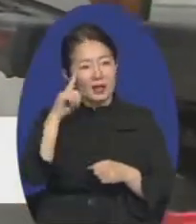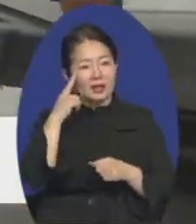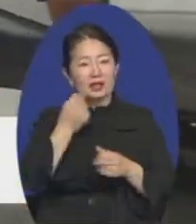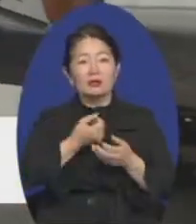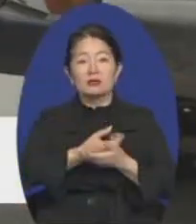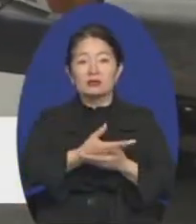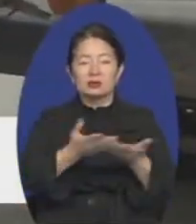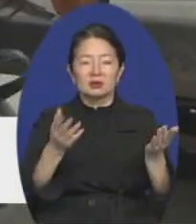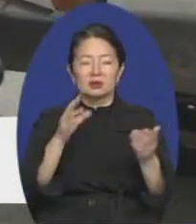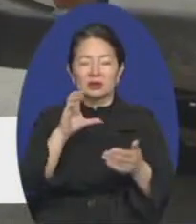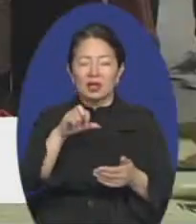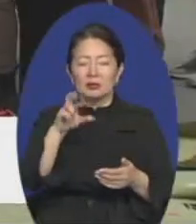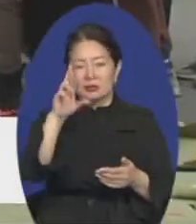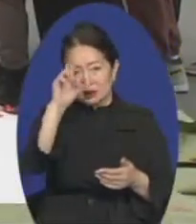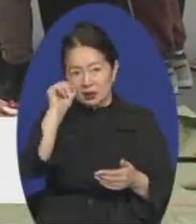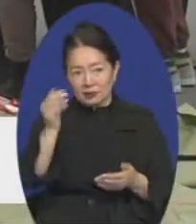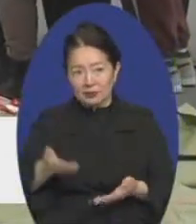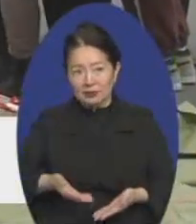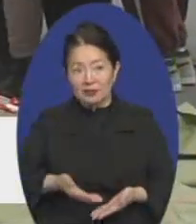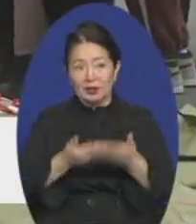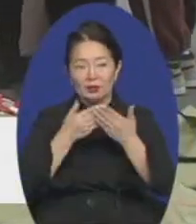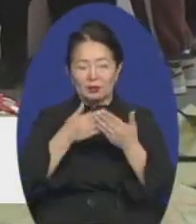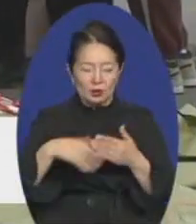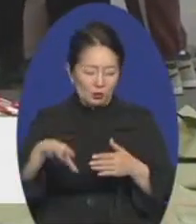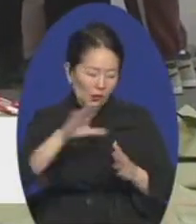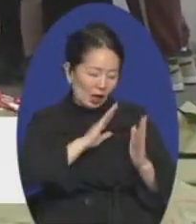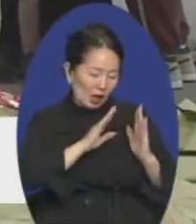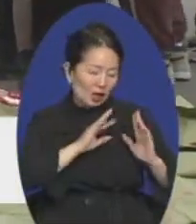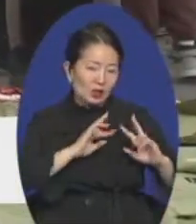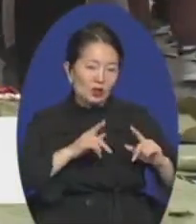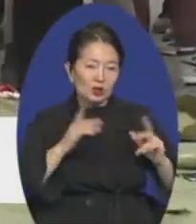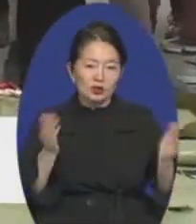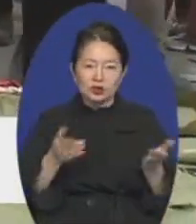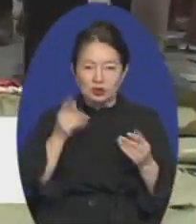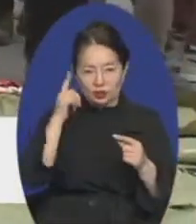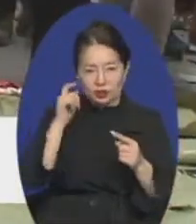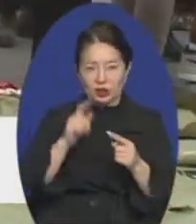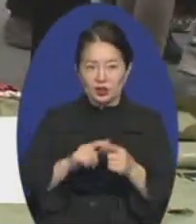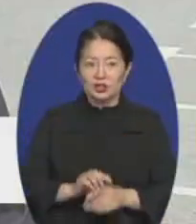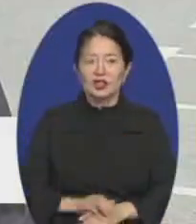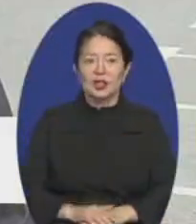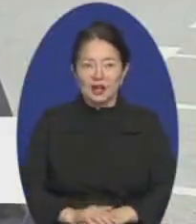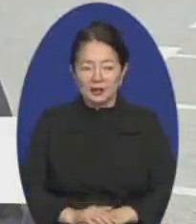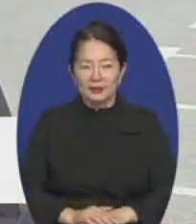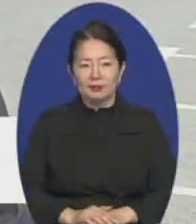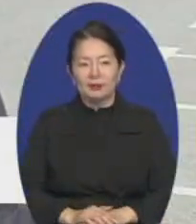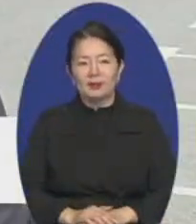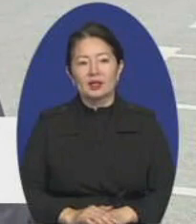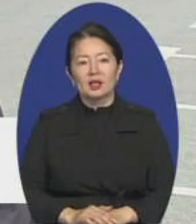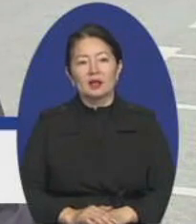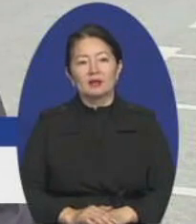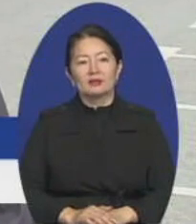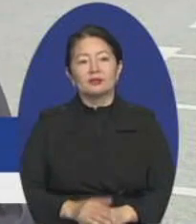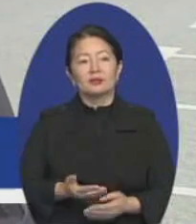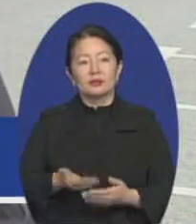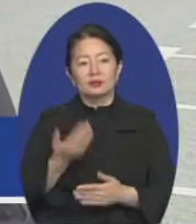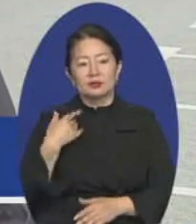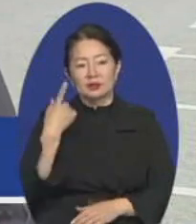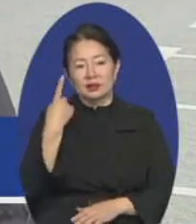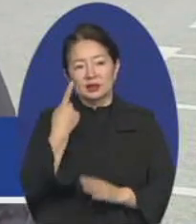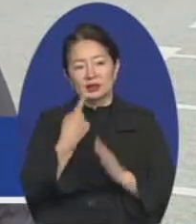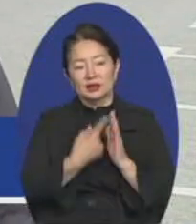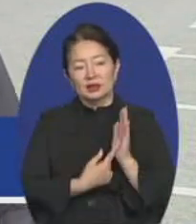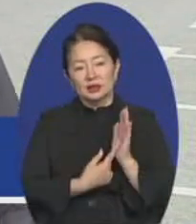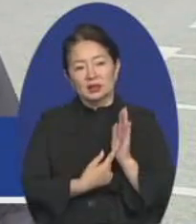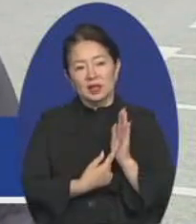гаргаж байгааг салбарын яамнаас дэмжиж үндэсний хэмжээнд хандлагын өөрчлөлт хийхийг зорж байгаагаа хэллээ. За өнгөрсөн сар